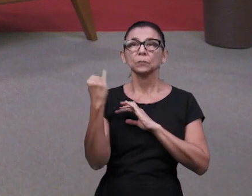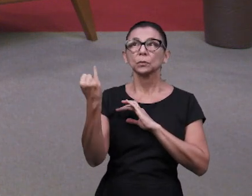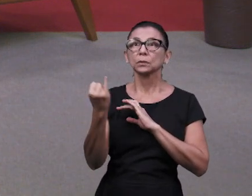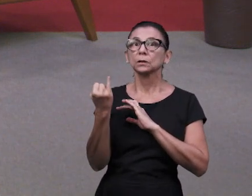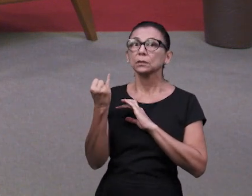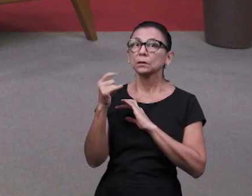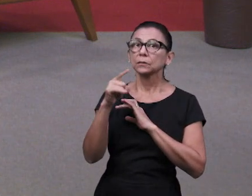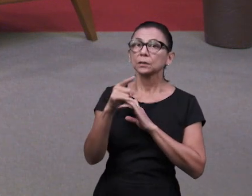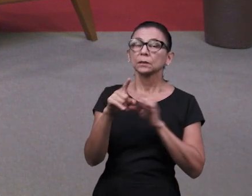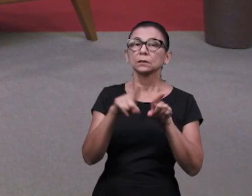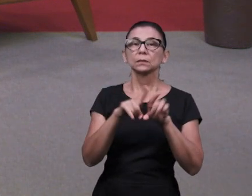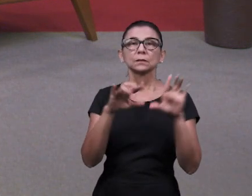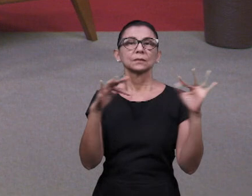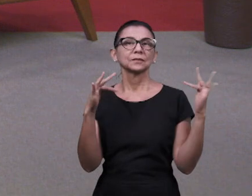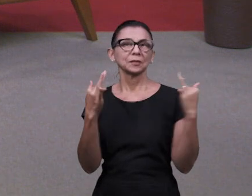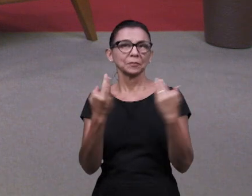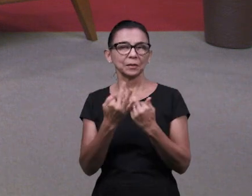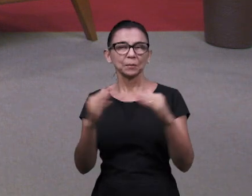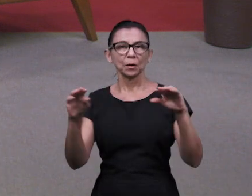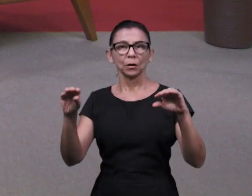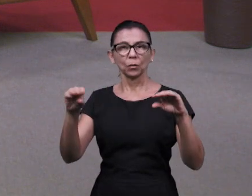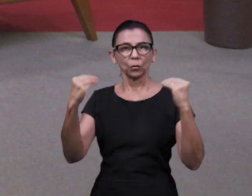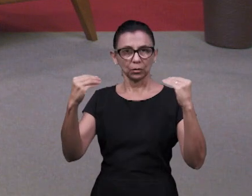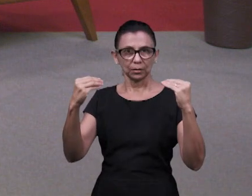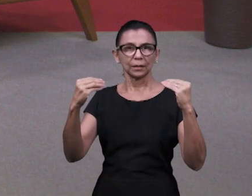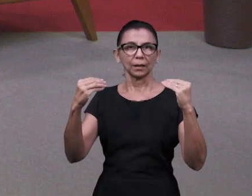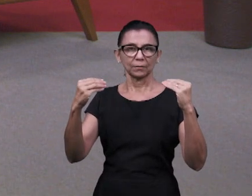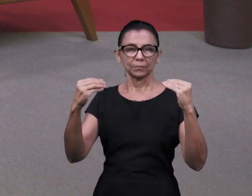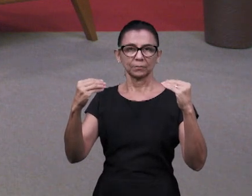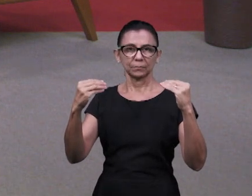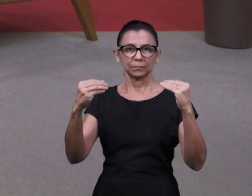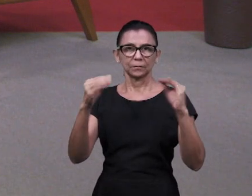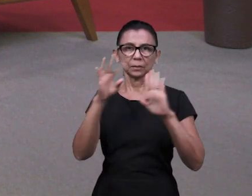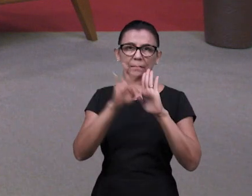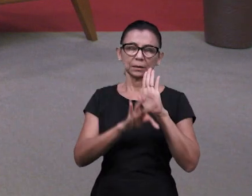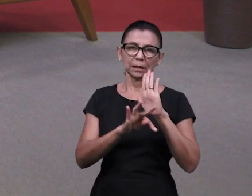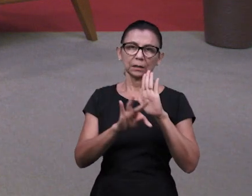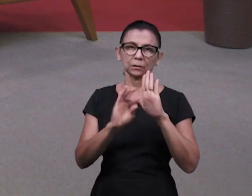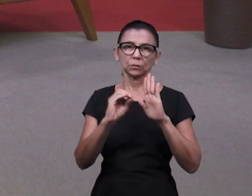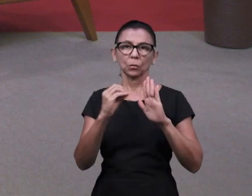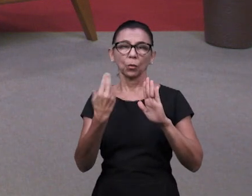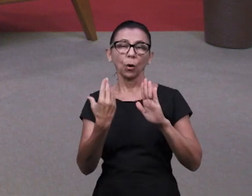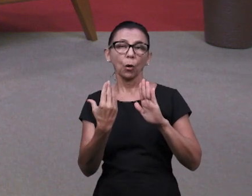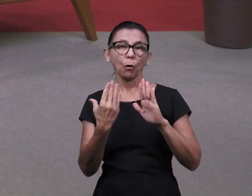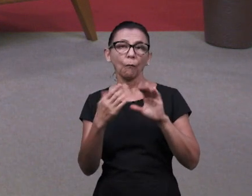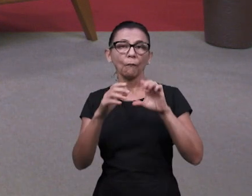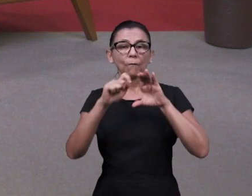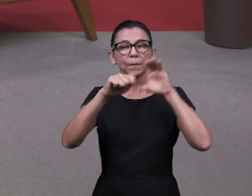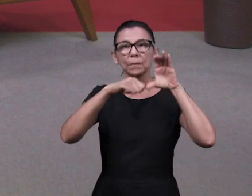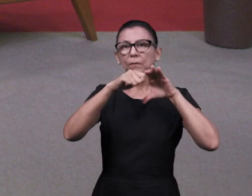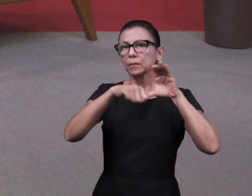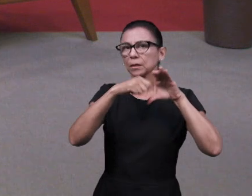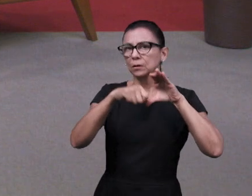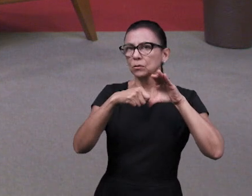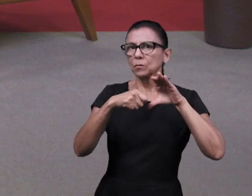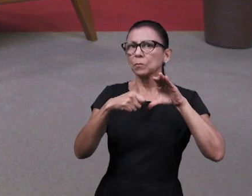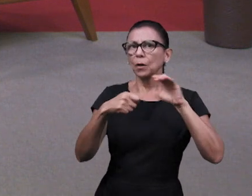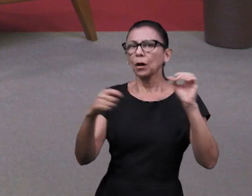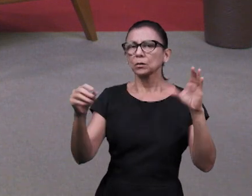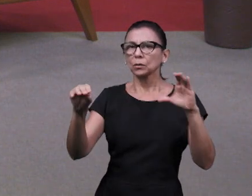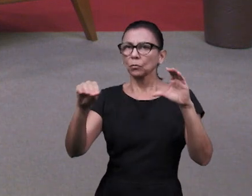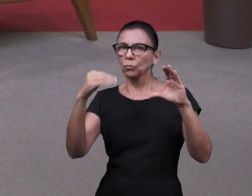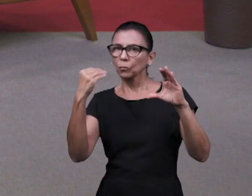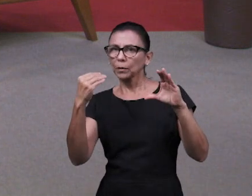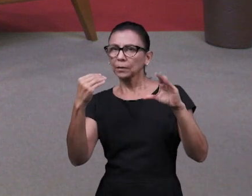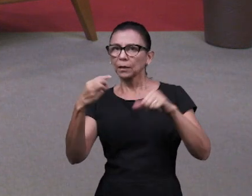l'importance de cette programmation pour vous. Vous pouvez mettre dans ce message le, en texto ou en vidéo. Vous pouvez enregistrer